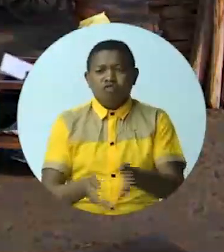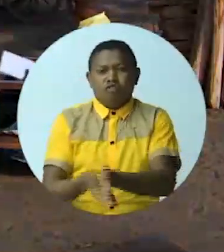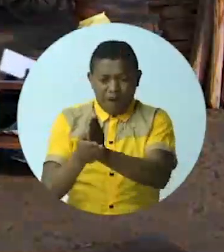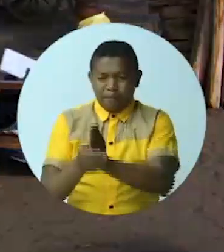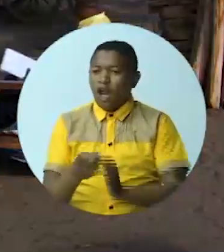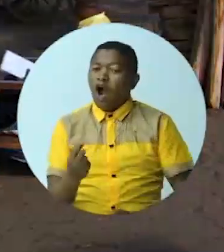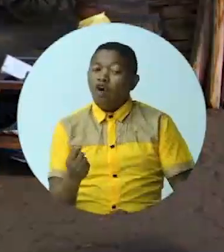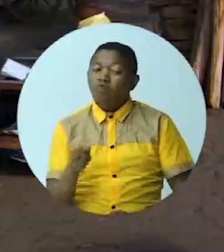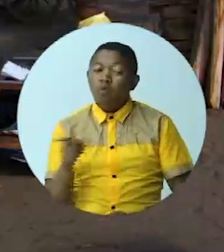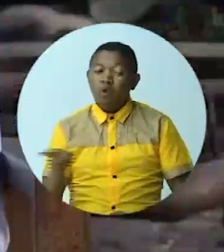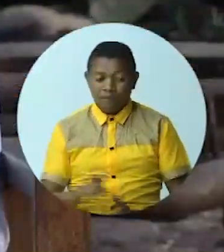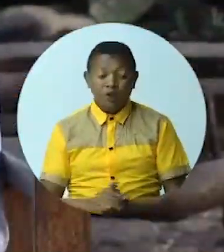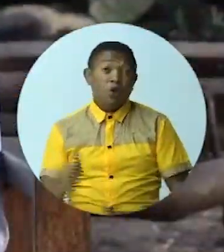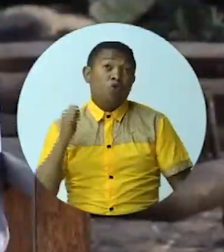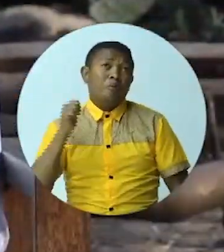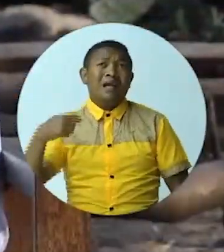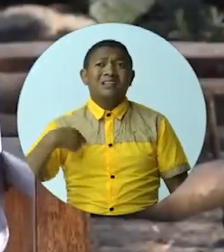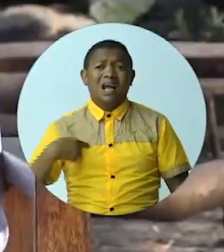anandehanako omaly zao tany Ifotaka